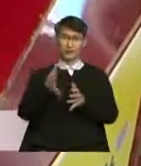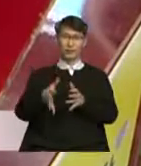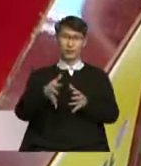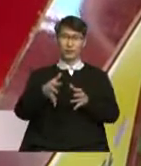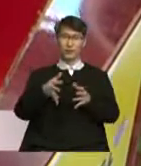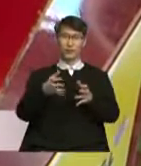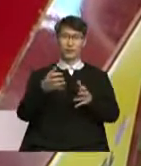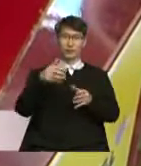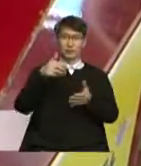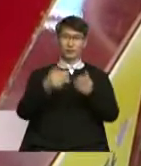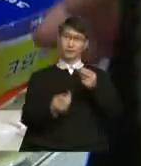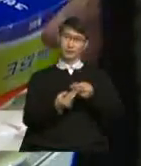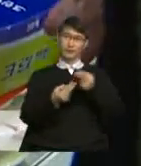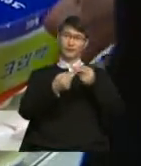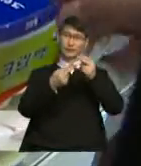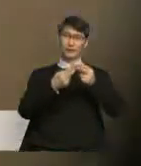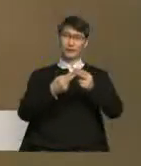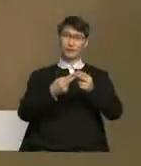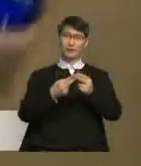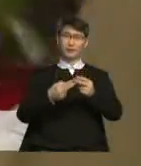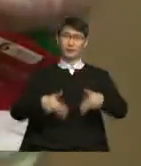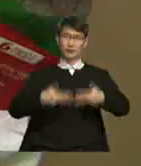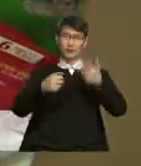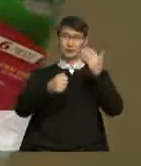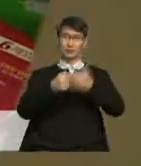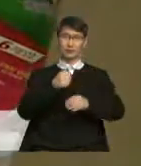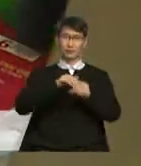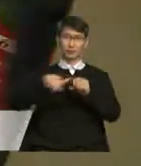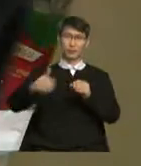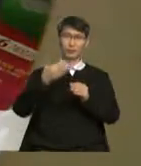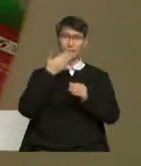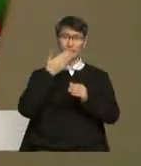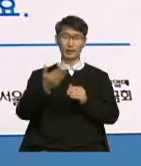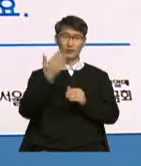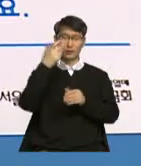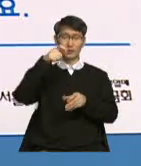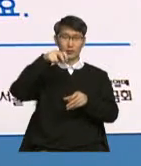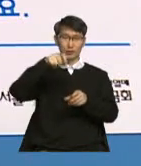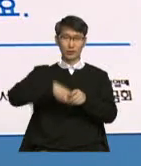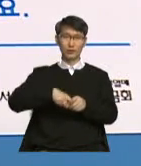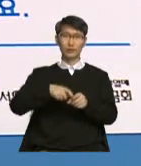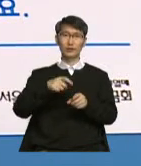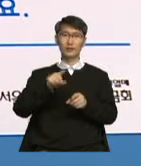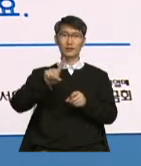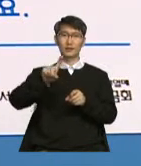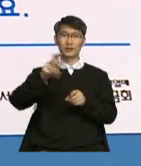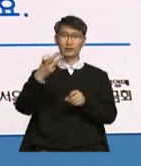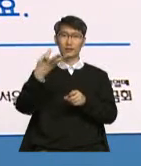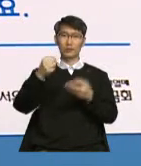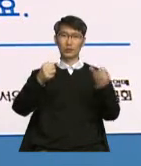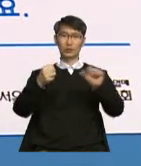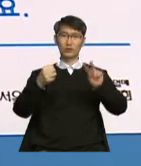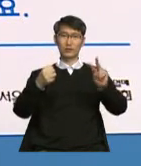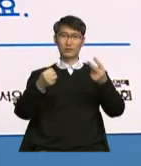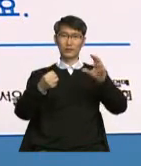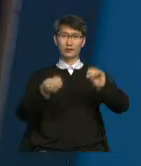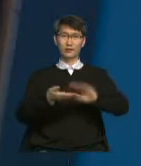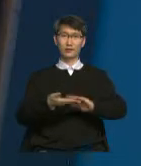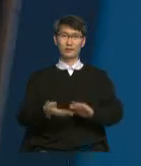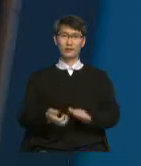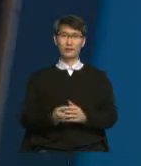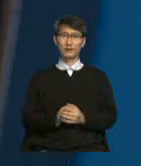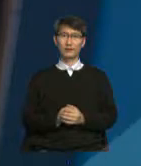계좌 나 qr 코드로 비대면 입금도 가능합니다 올해 용산구의 모금 목표액은 13억 5천 200만원